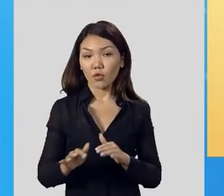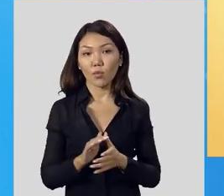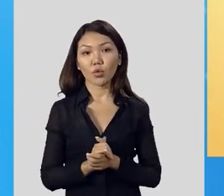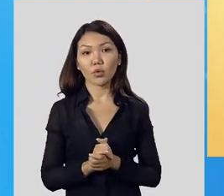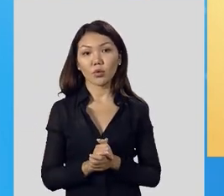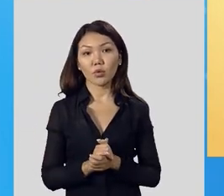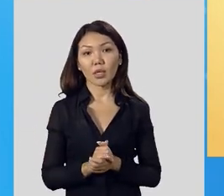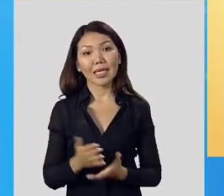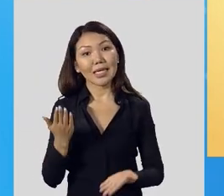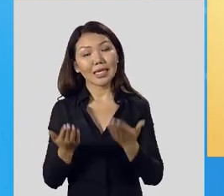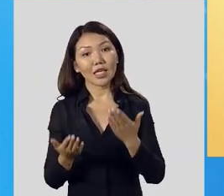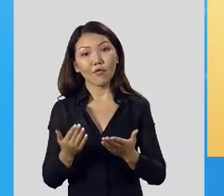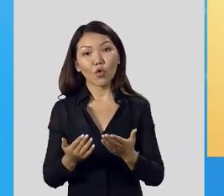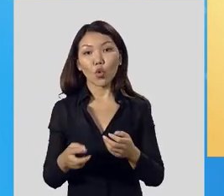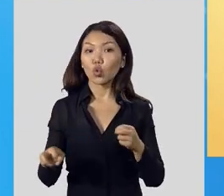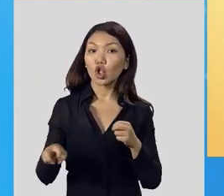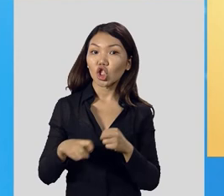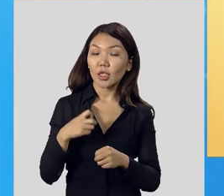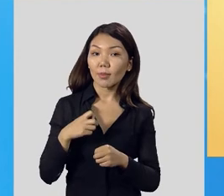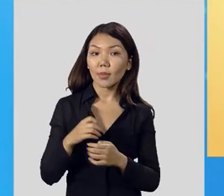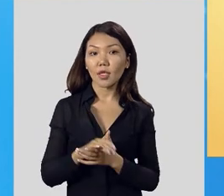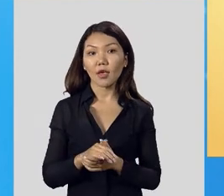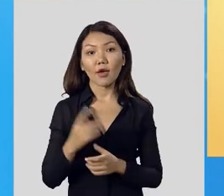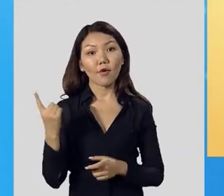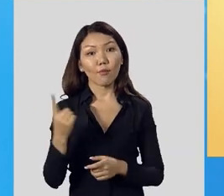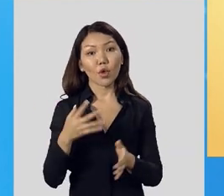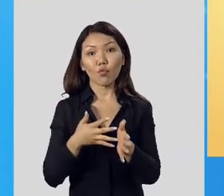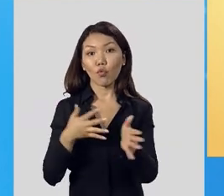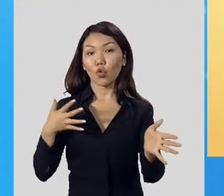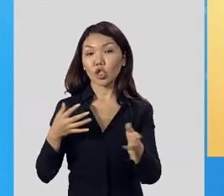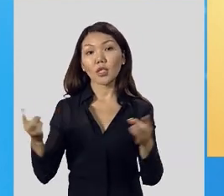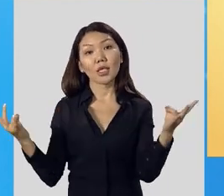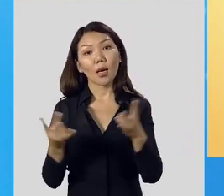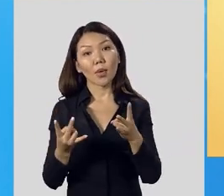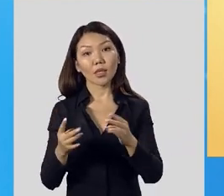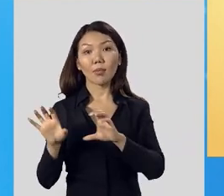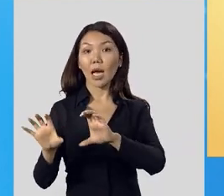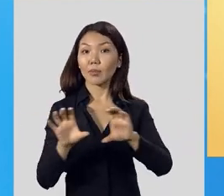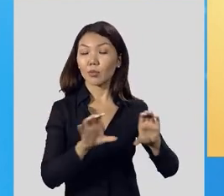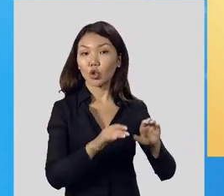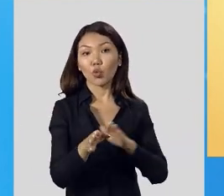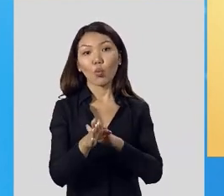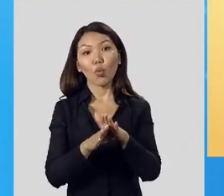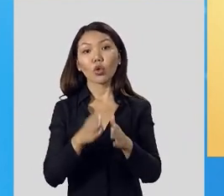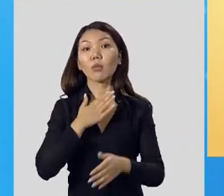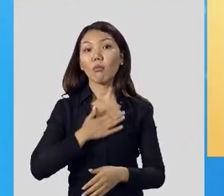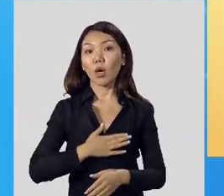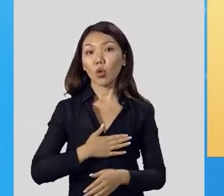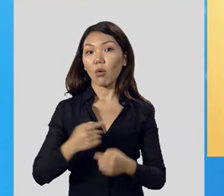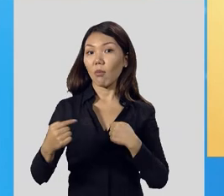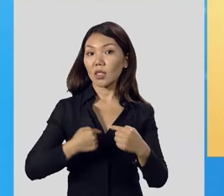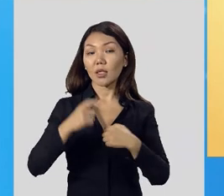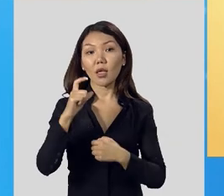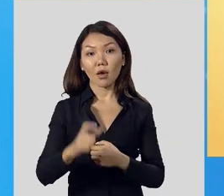мозга или его ушибе в первую очередь необходимо обеспечить полный покой